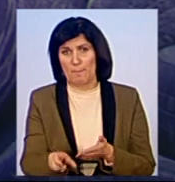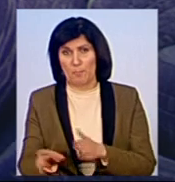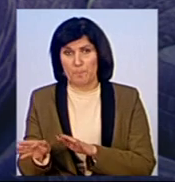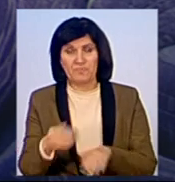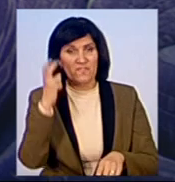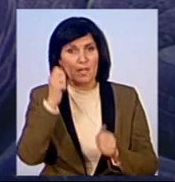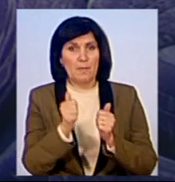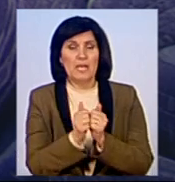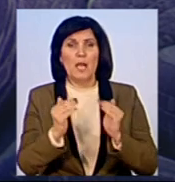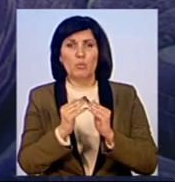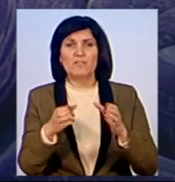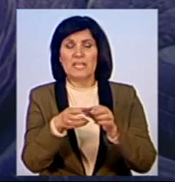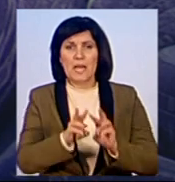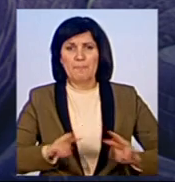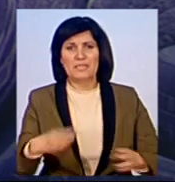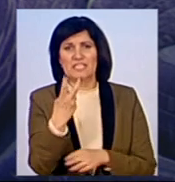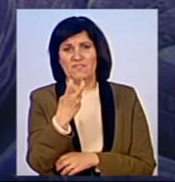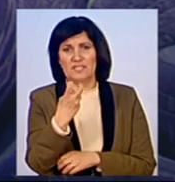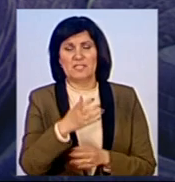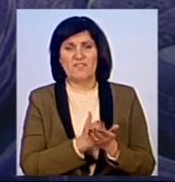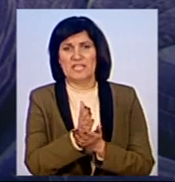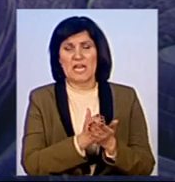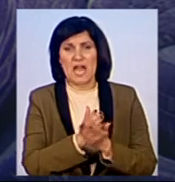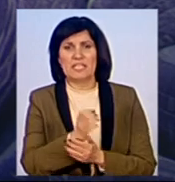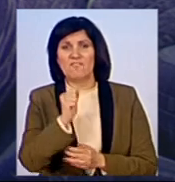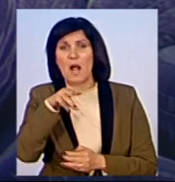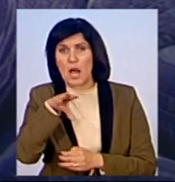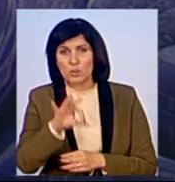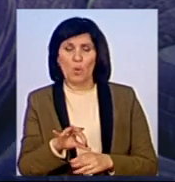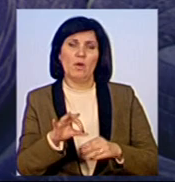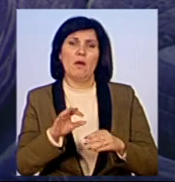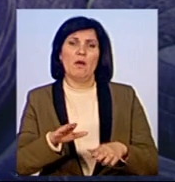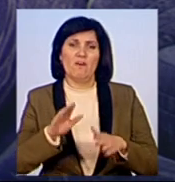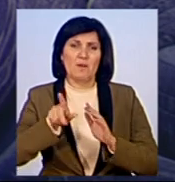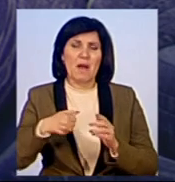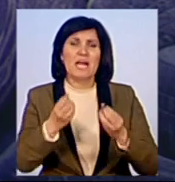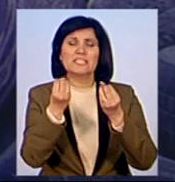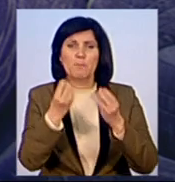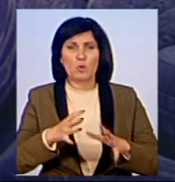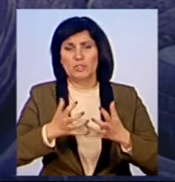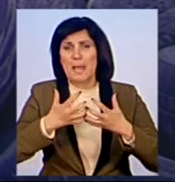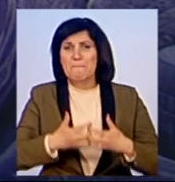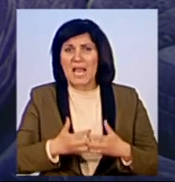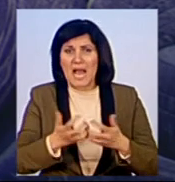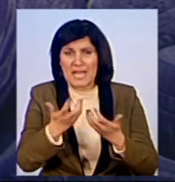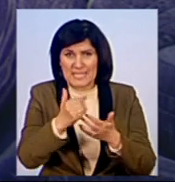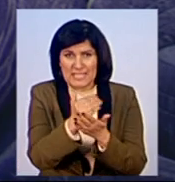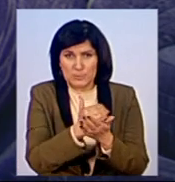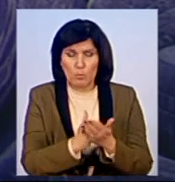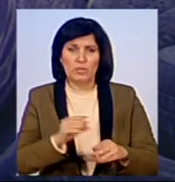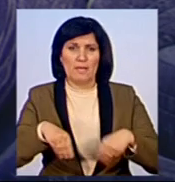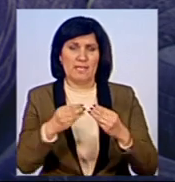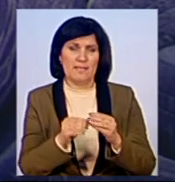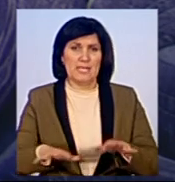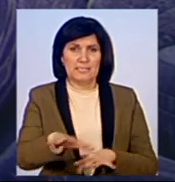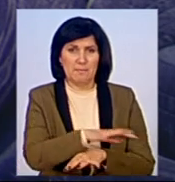У Києві біля будівлі Кабміну близько 200 ветеранів АТО вимагали спрощення механізму надання землі. Кидали яйця, палили шини та димові